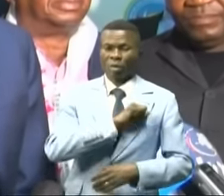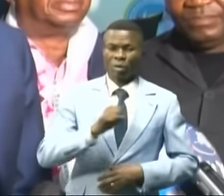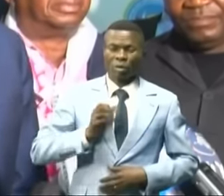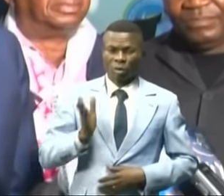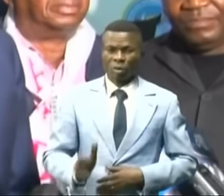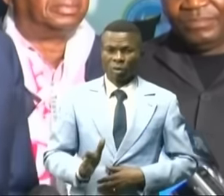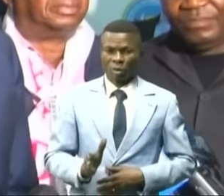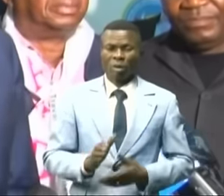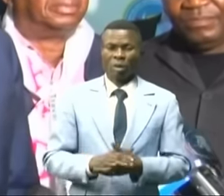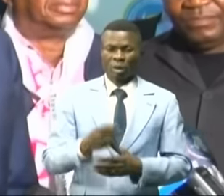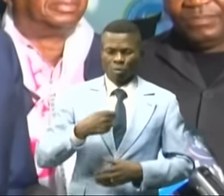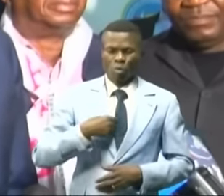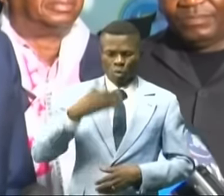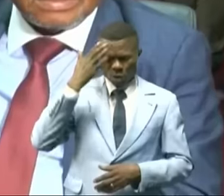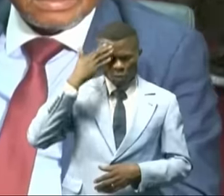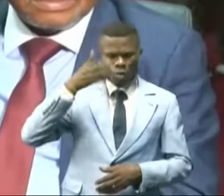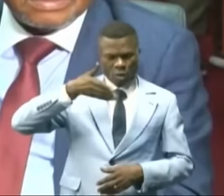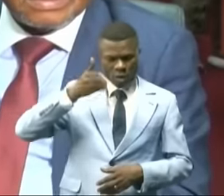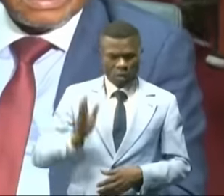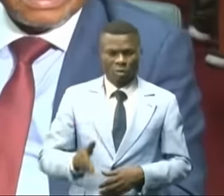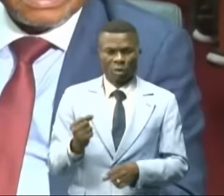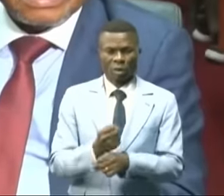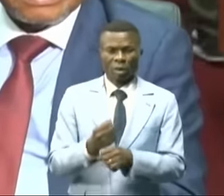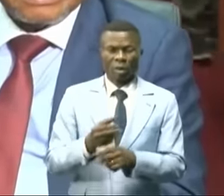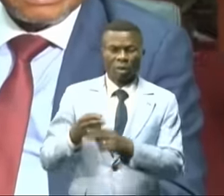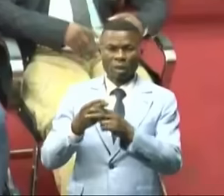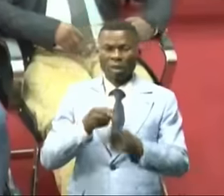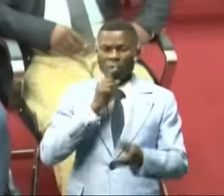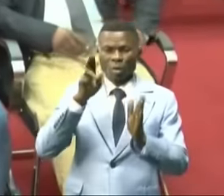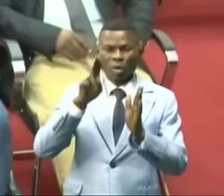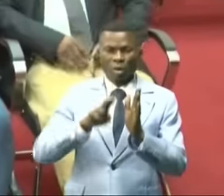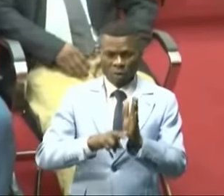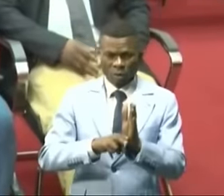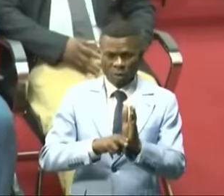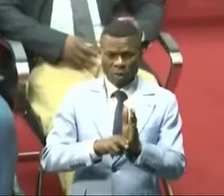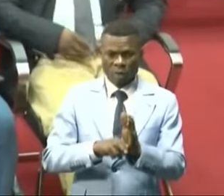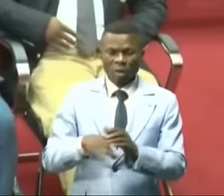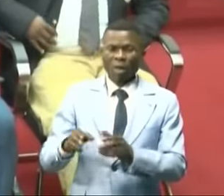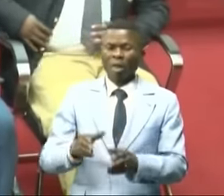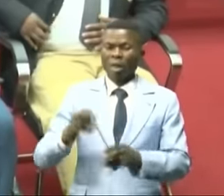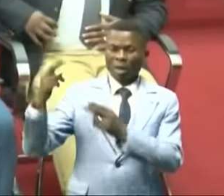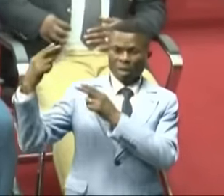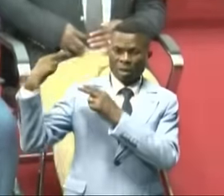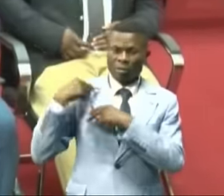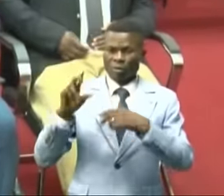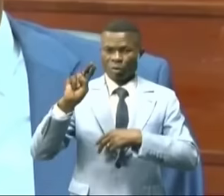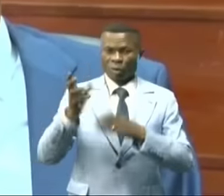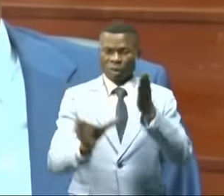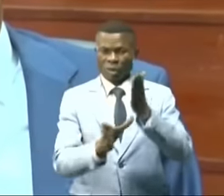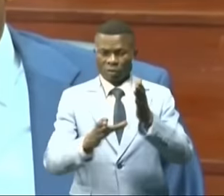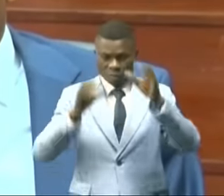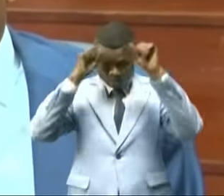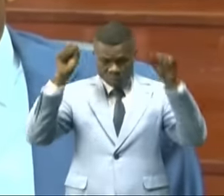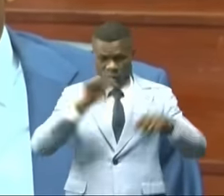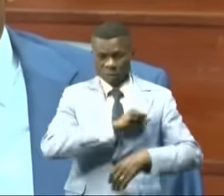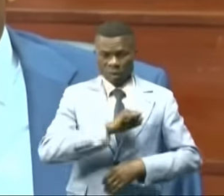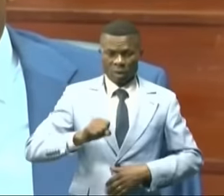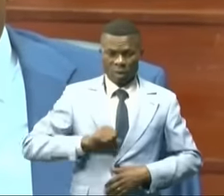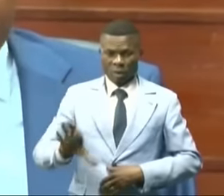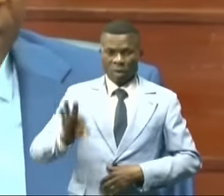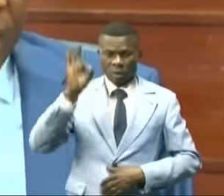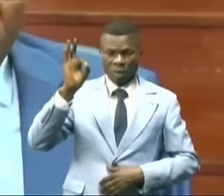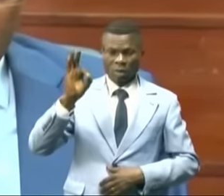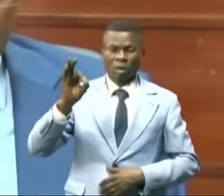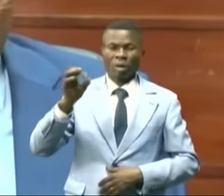son rayonnement et son prestige. Les contrôles parlementaires est l'une des attributions du deuxième vice-président du Sénat. Poste choisi par